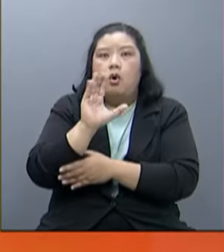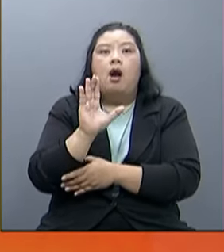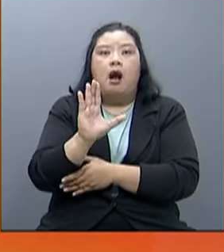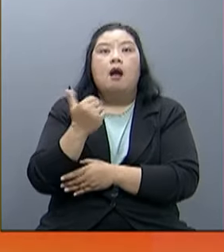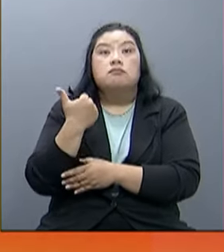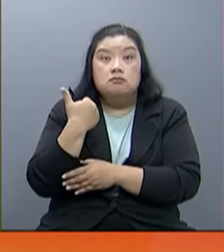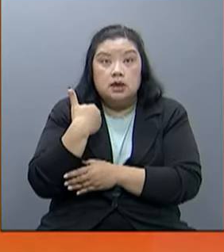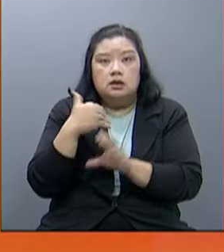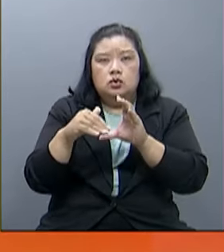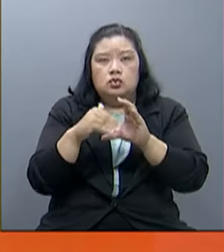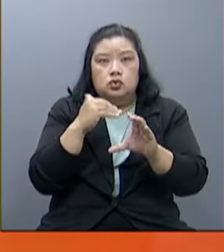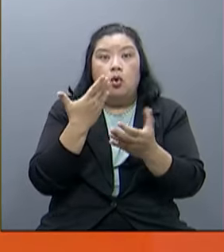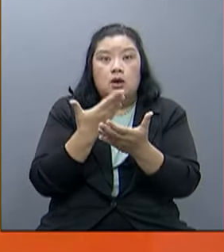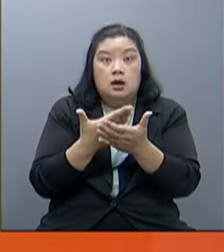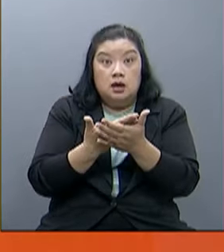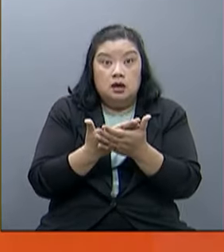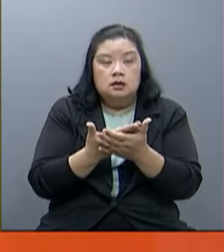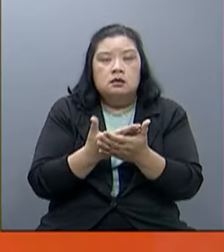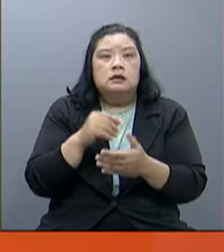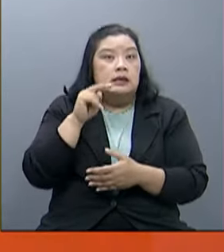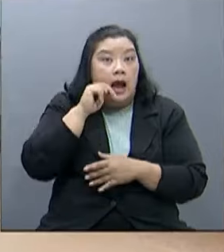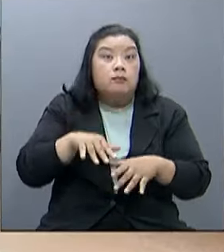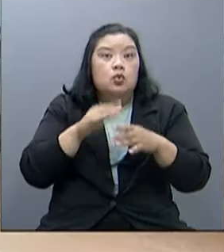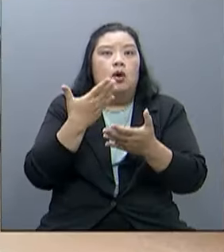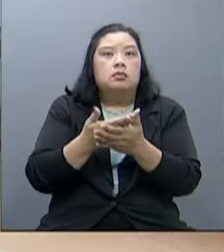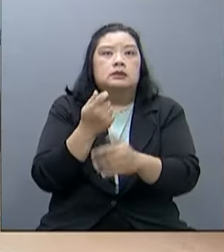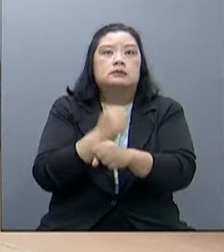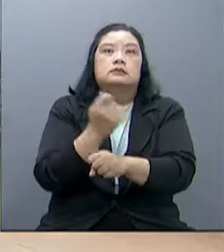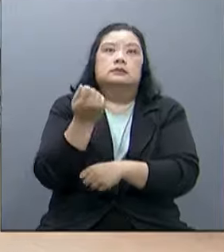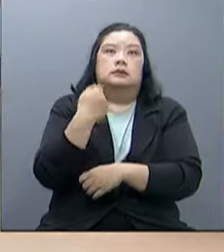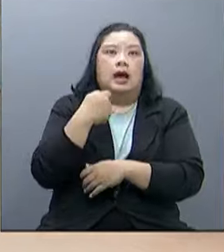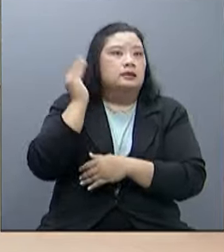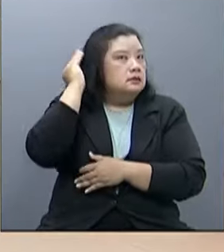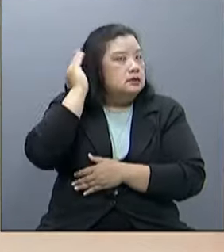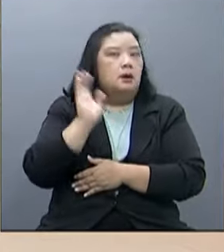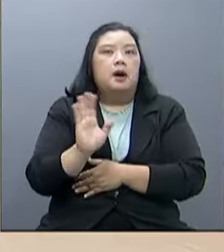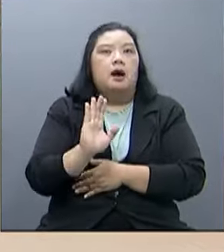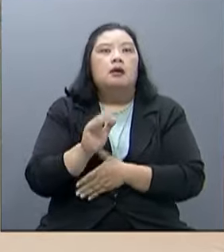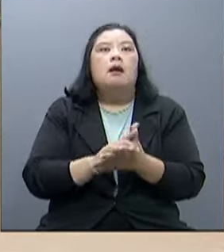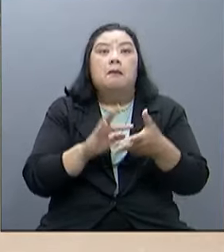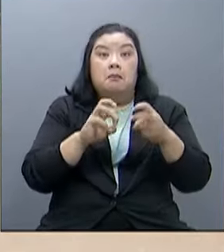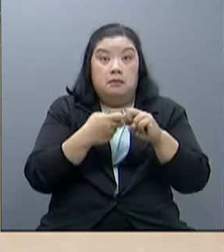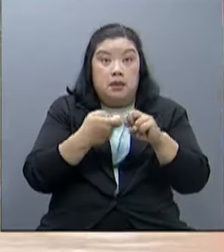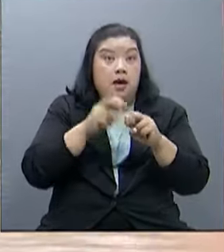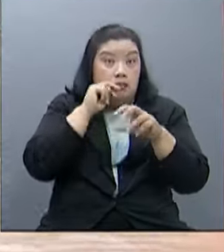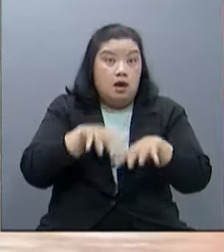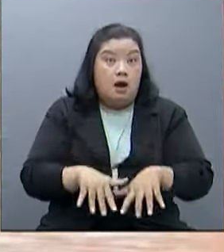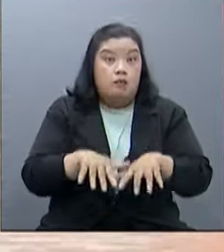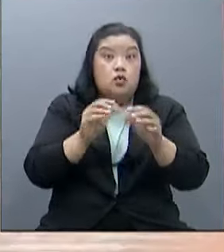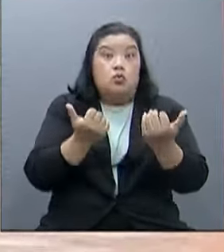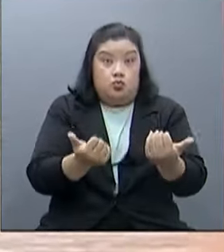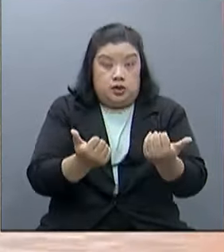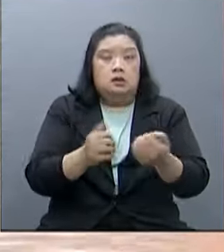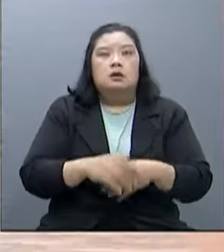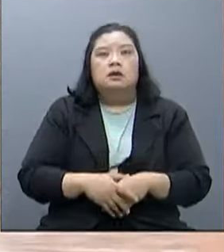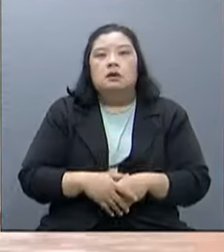ความหลอกให้รับเงินเยียวยาน้ำท่วมในช่วงนี้ค่ะสถานการณ์น้ำท่วมขณะนี้ก็ทำให้ทางกองบัญชาการ